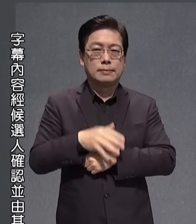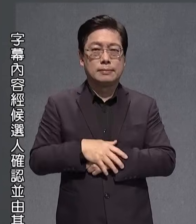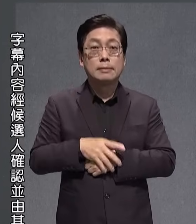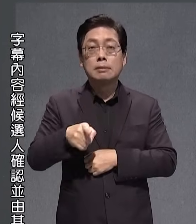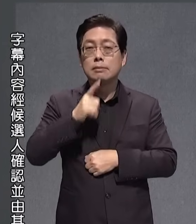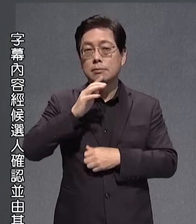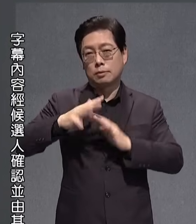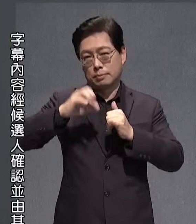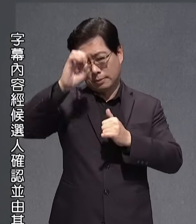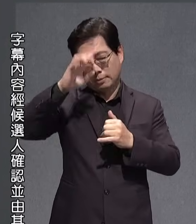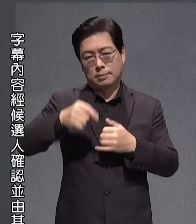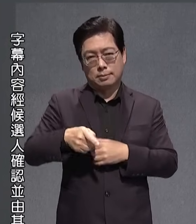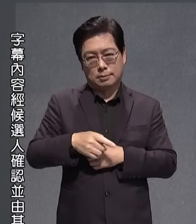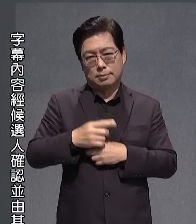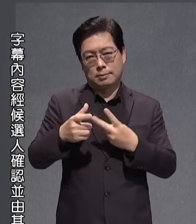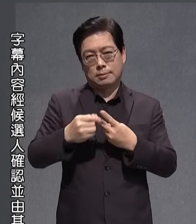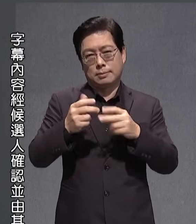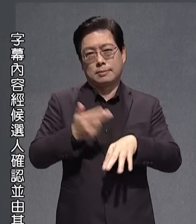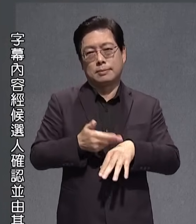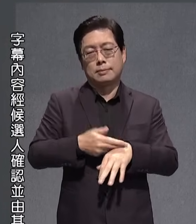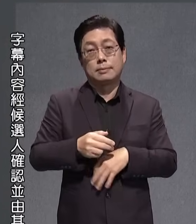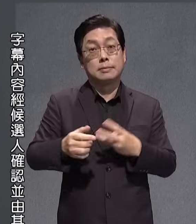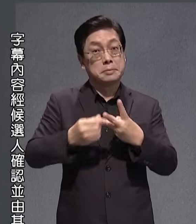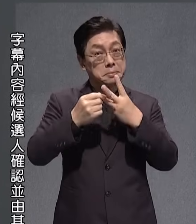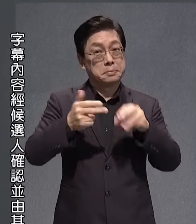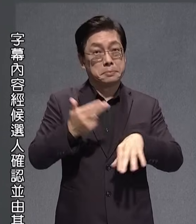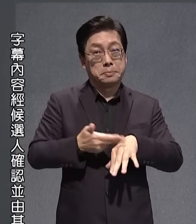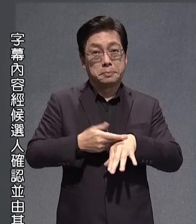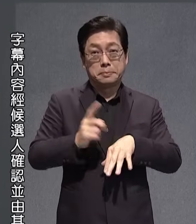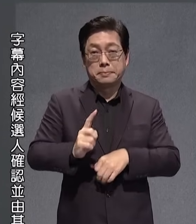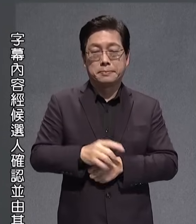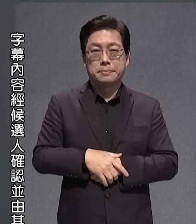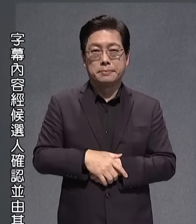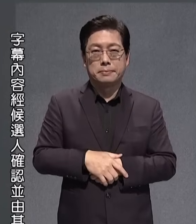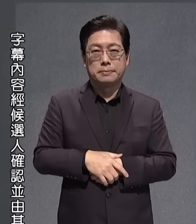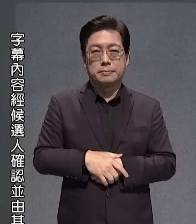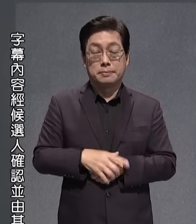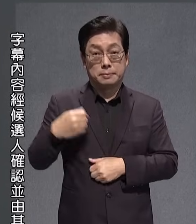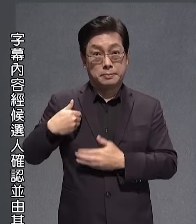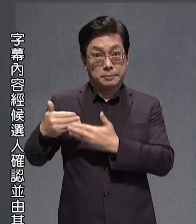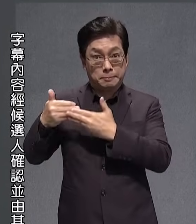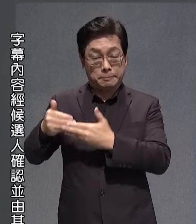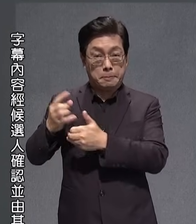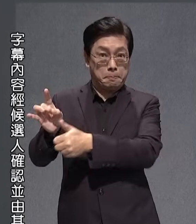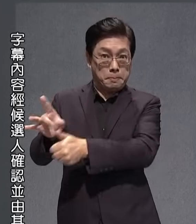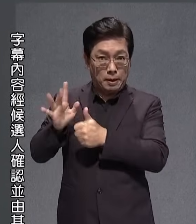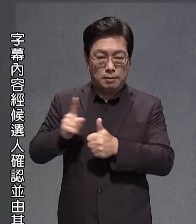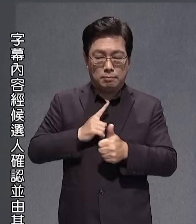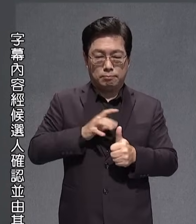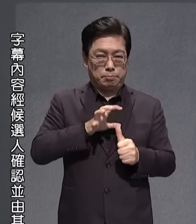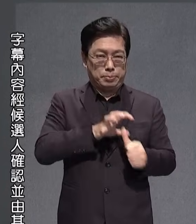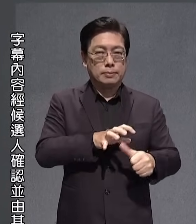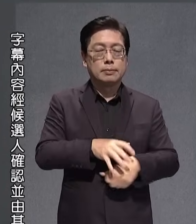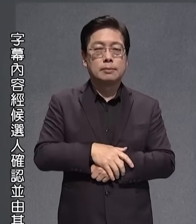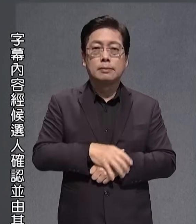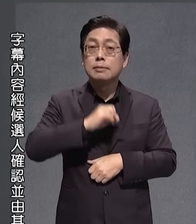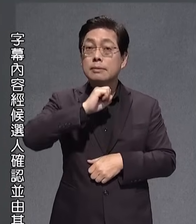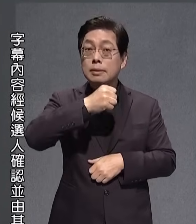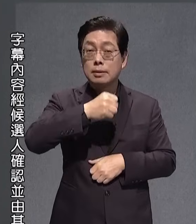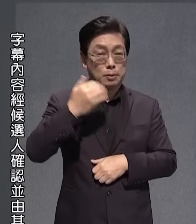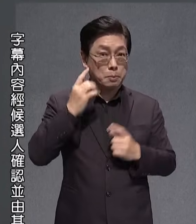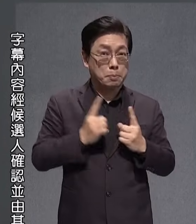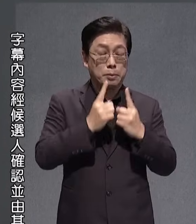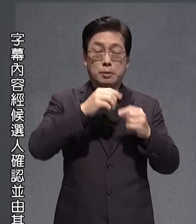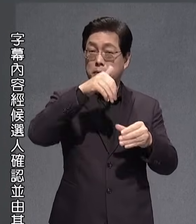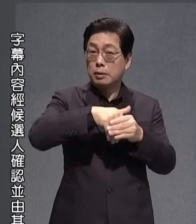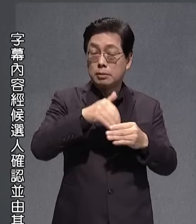个就是国民党的第二个手法。第三个手法是挟中国外力以制众，台湾每一次